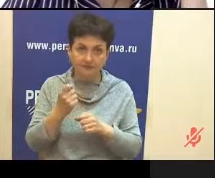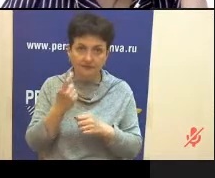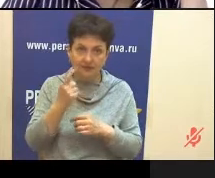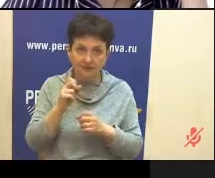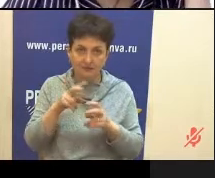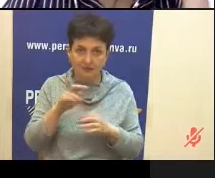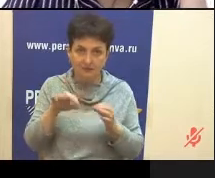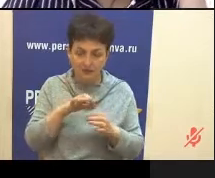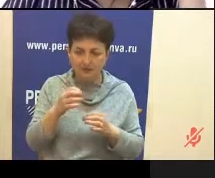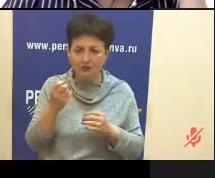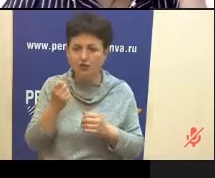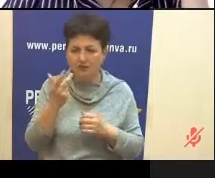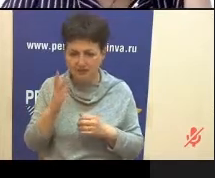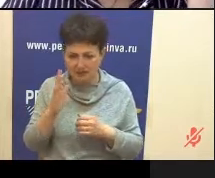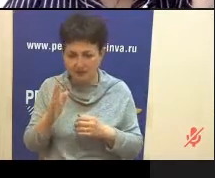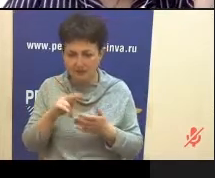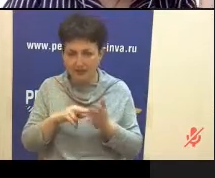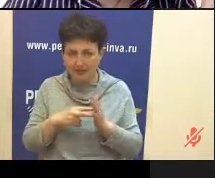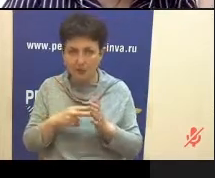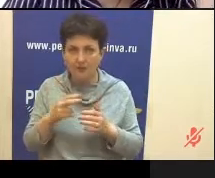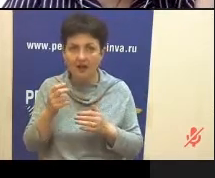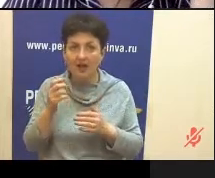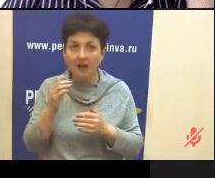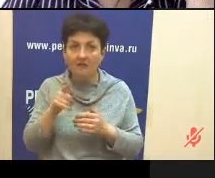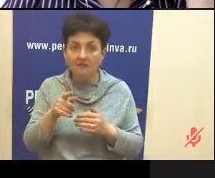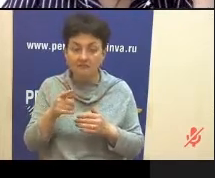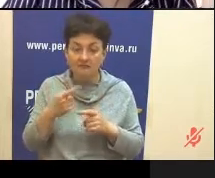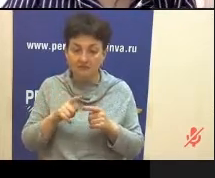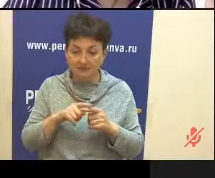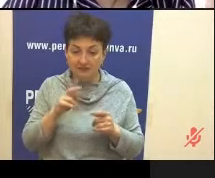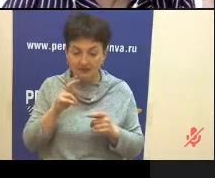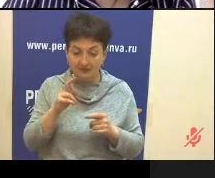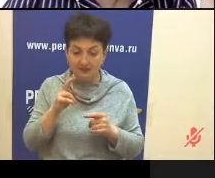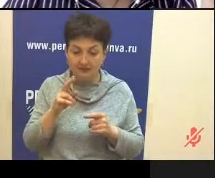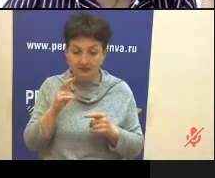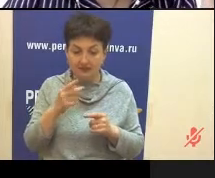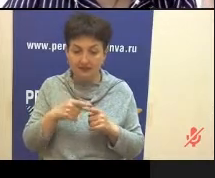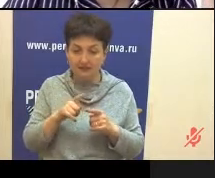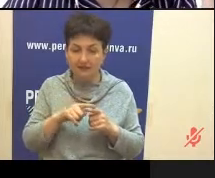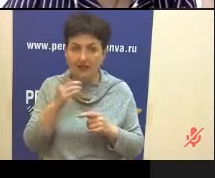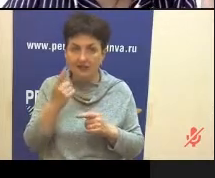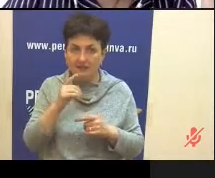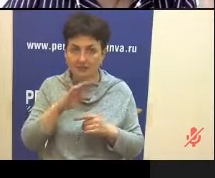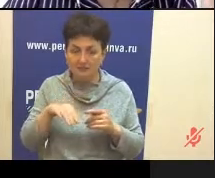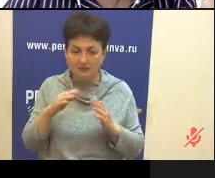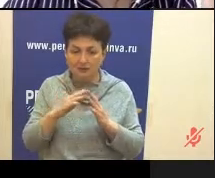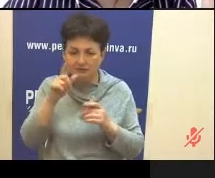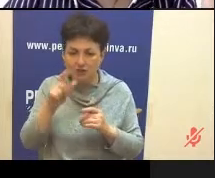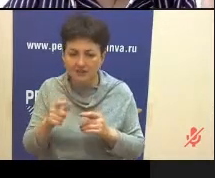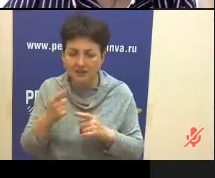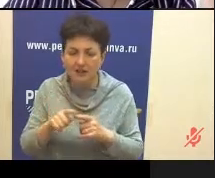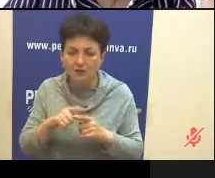и сделали один спецпроект и планируем еще несколько. А вот, собственно, кейс, который я хочу привести, это «День